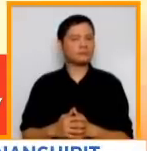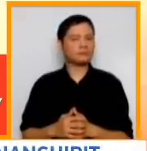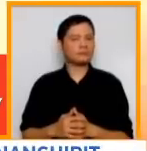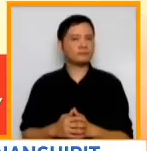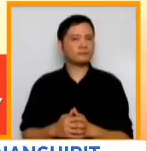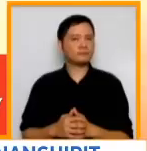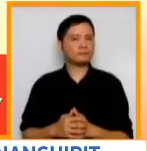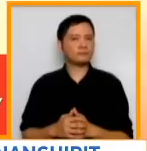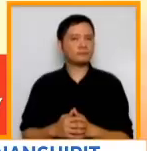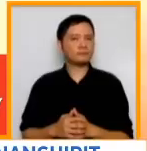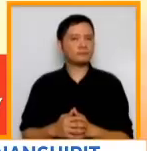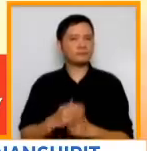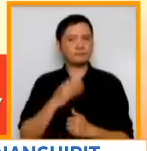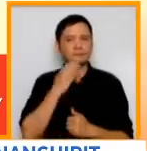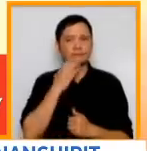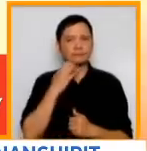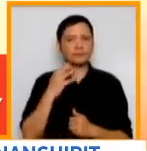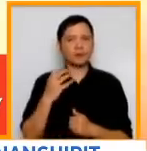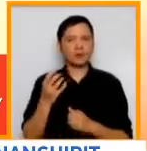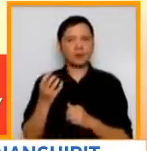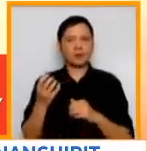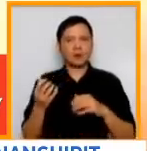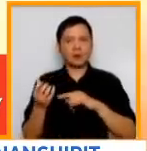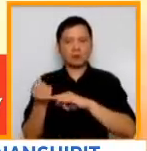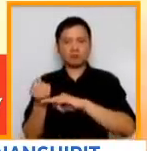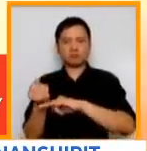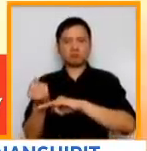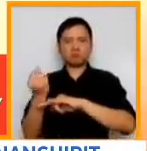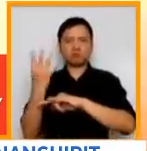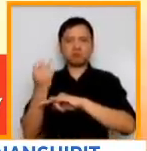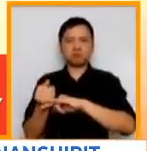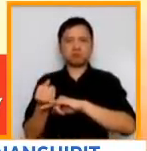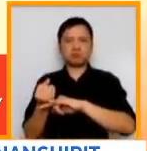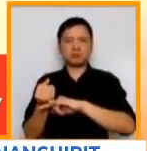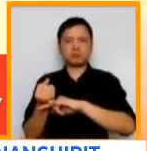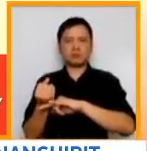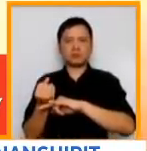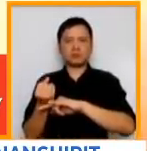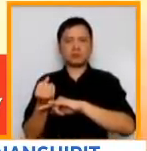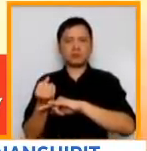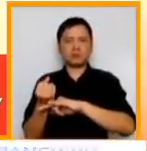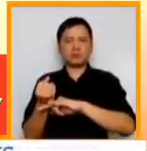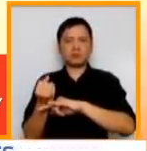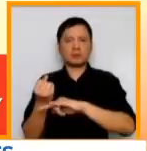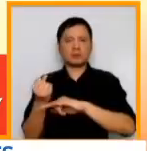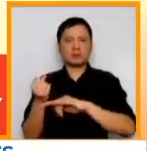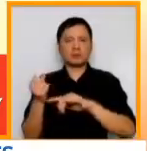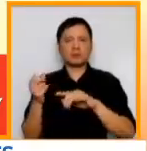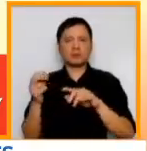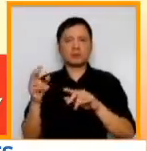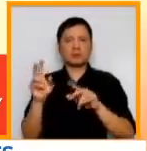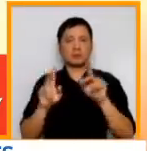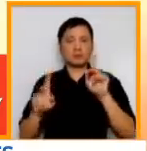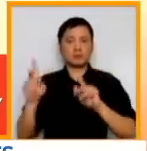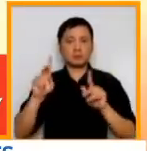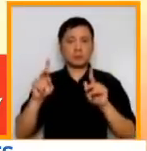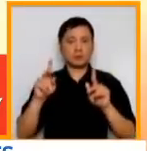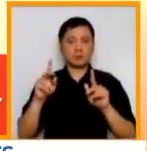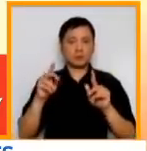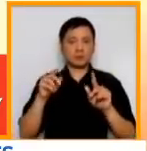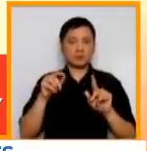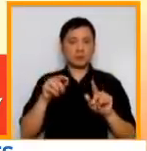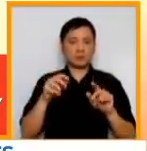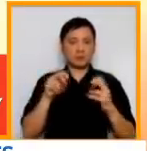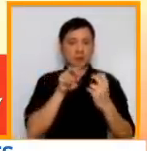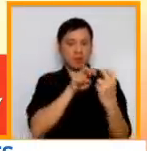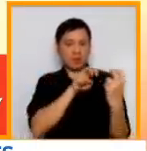doon kami lumabas sa ano, ma'am, sa puwitan ng C-130 at yung mga kasama naming namatay, ma'am, yung nasa harapan talaga lahat.